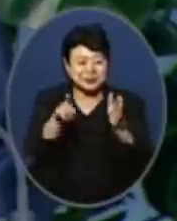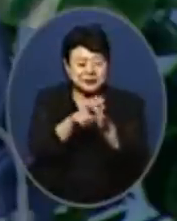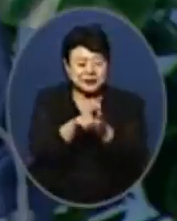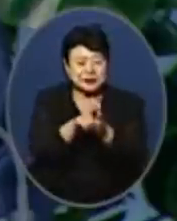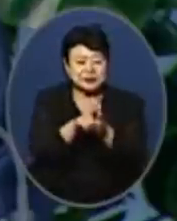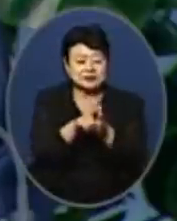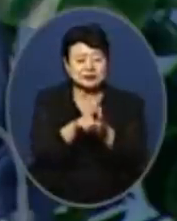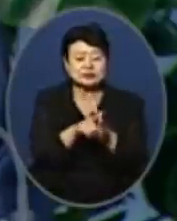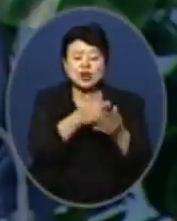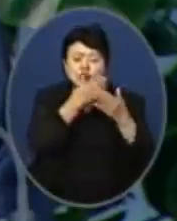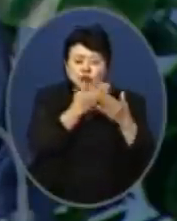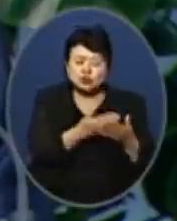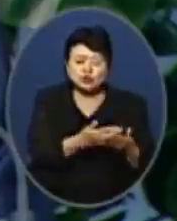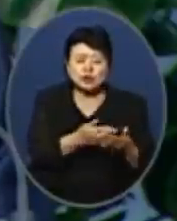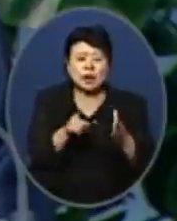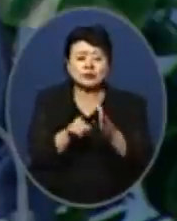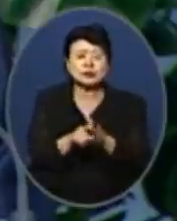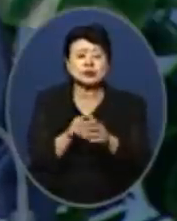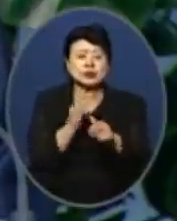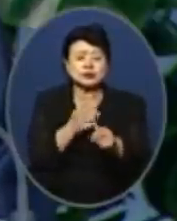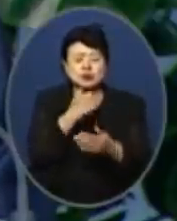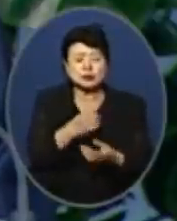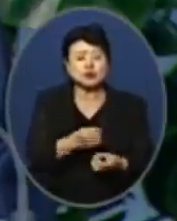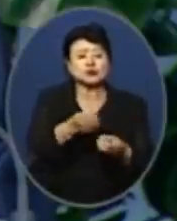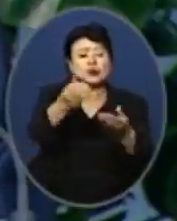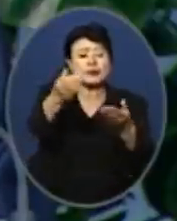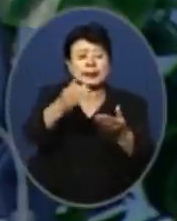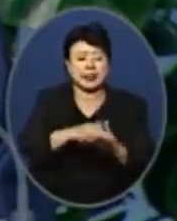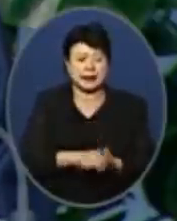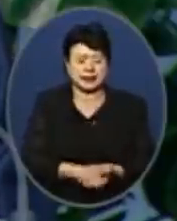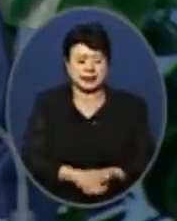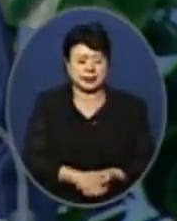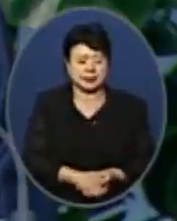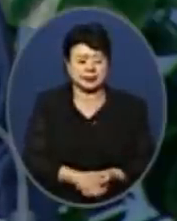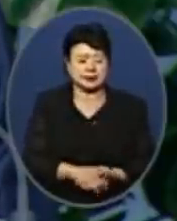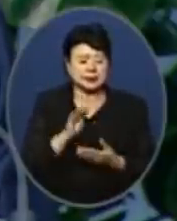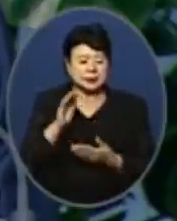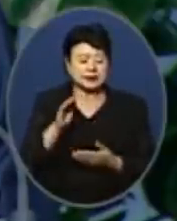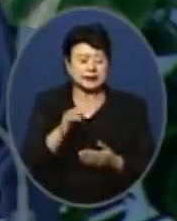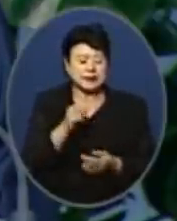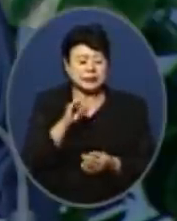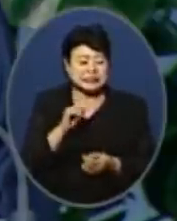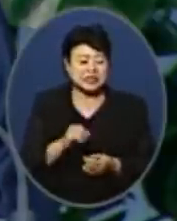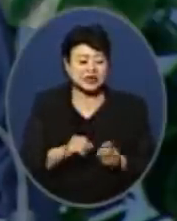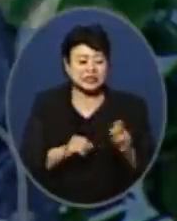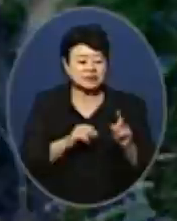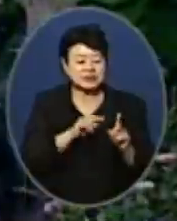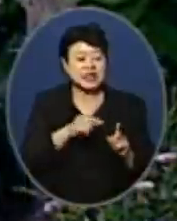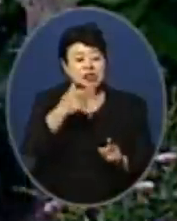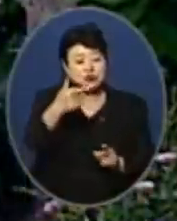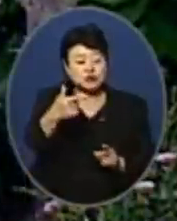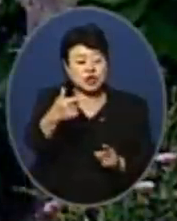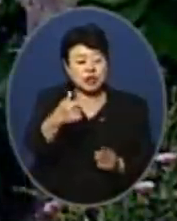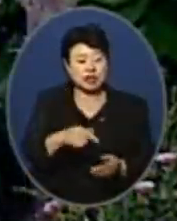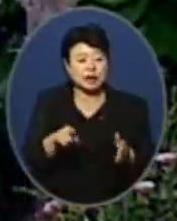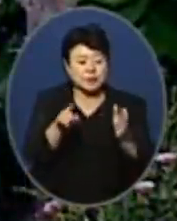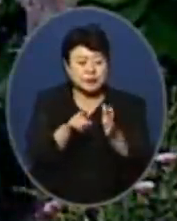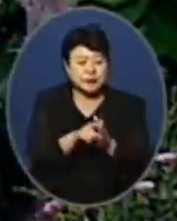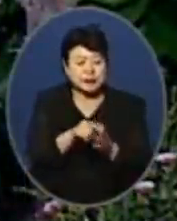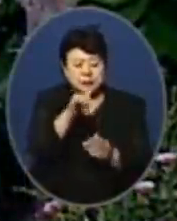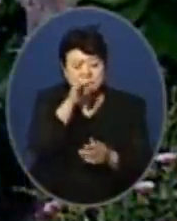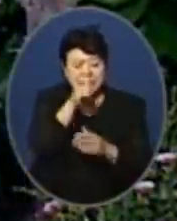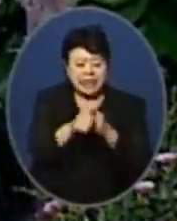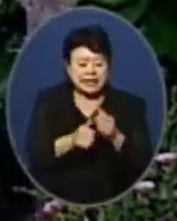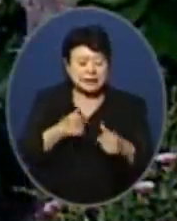믿음이라는 게 그렇게 중요한 줄 믿으시기를 주님의 이름으로 축원합니다. 그 다음에 히브리서 11장 6절에 믿음이